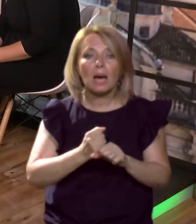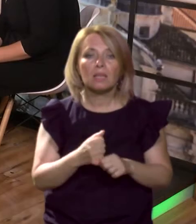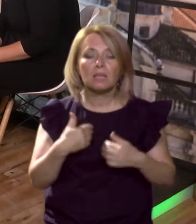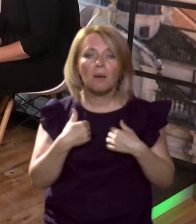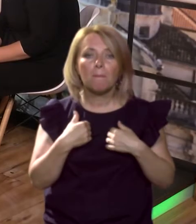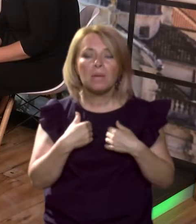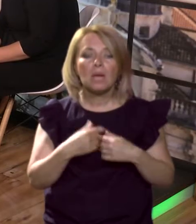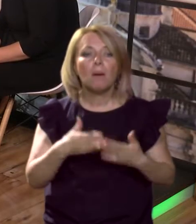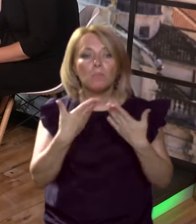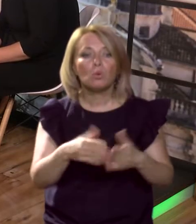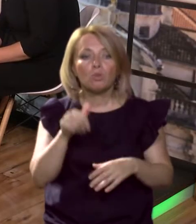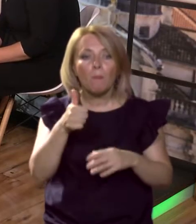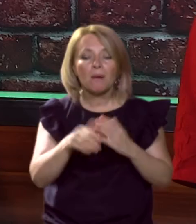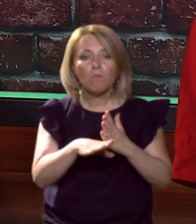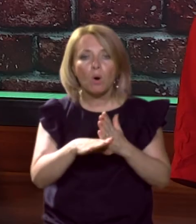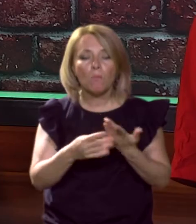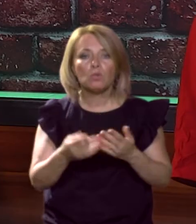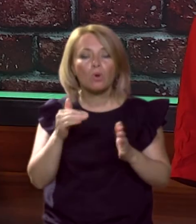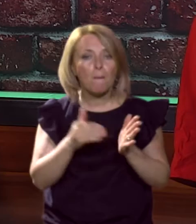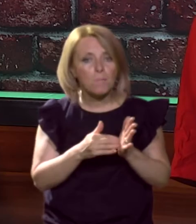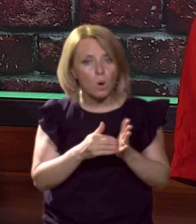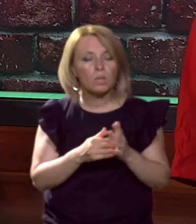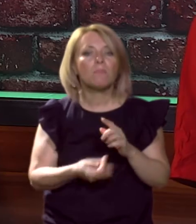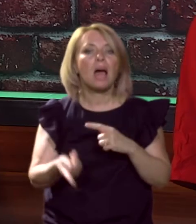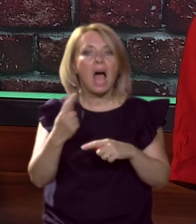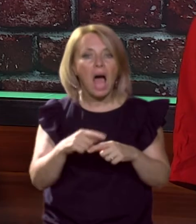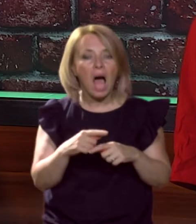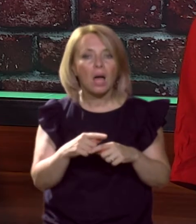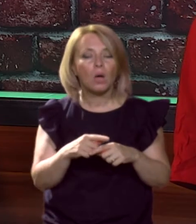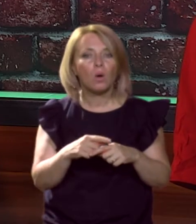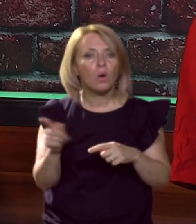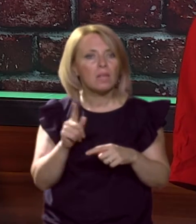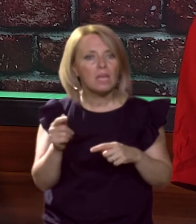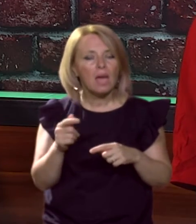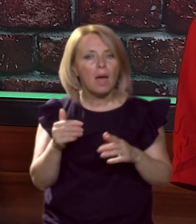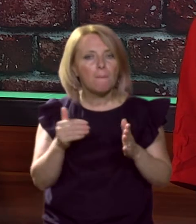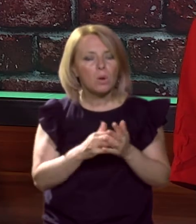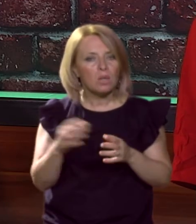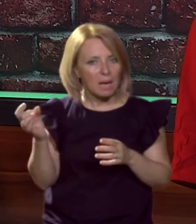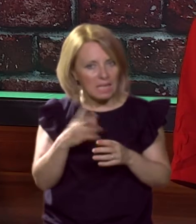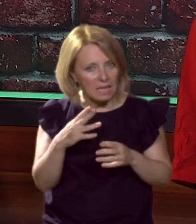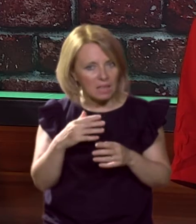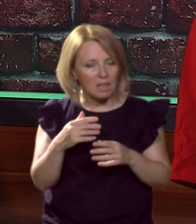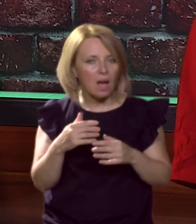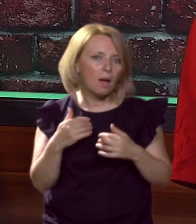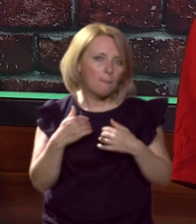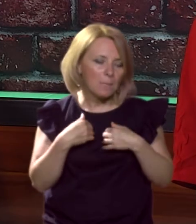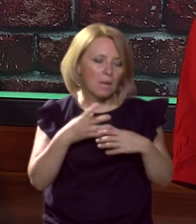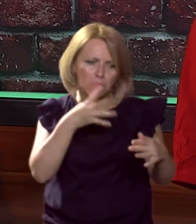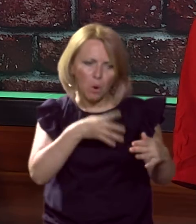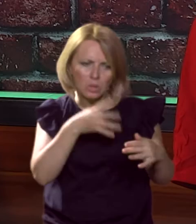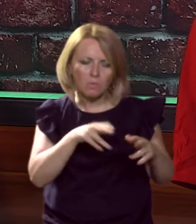mi smo prva pomoć, pružamo tu prvu pomoć koja je potrebna ako nije potrebna zapravo hitna. Ako je potrebna hitna, to kao